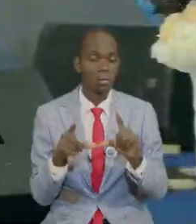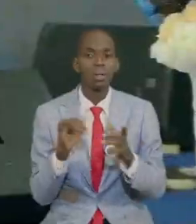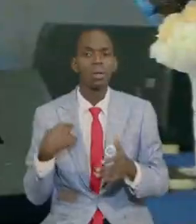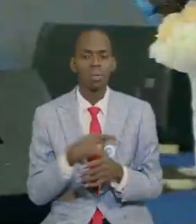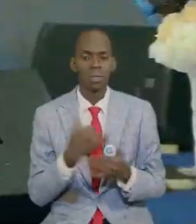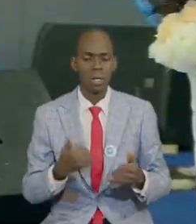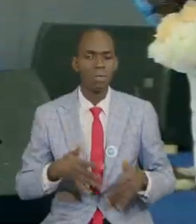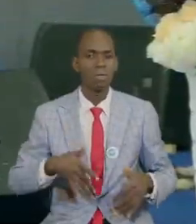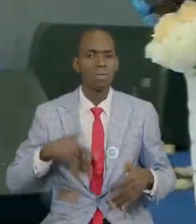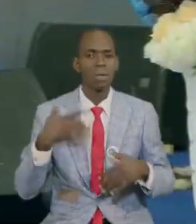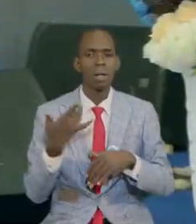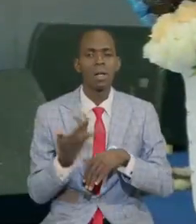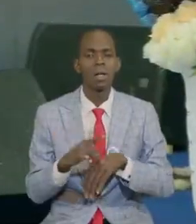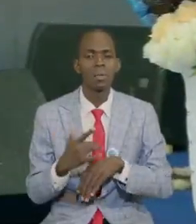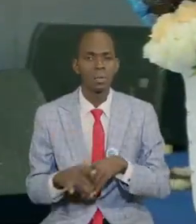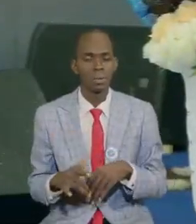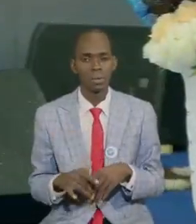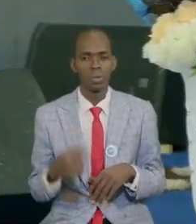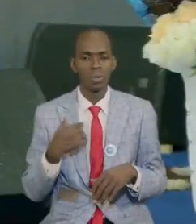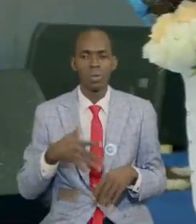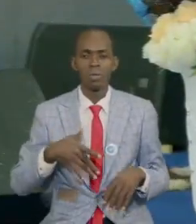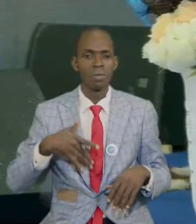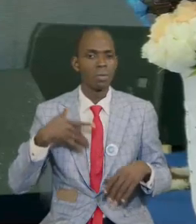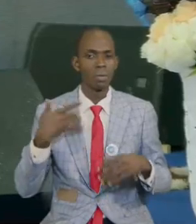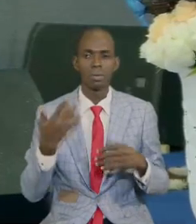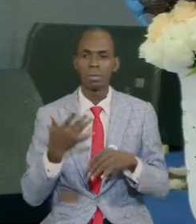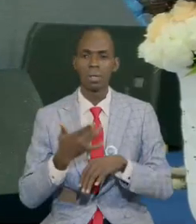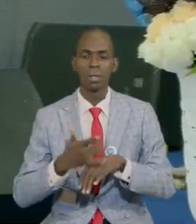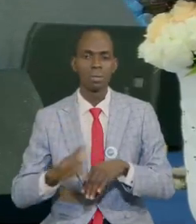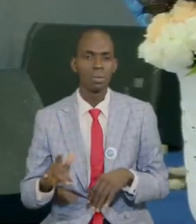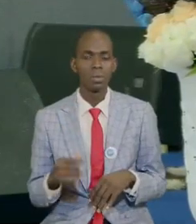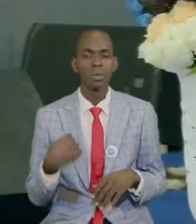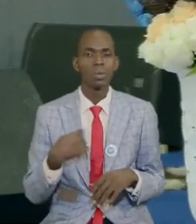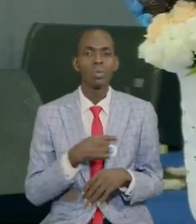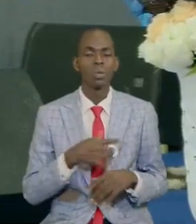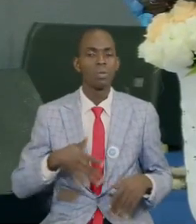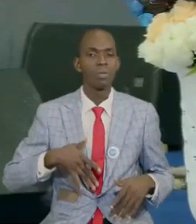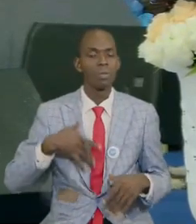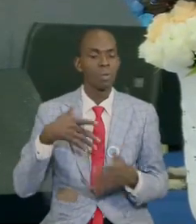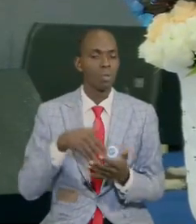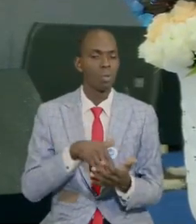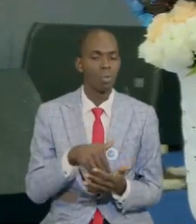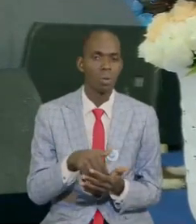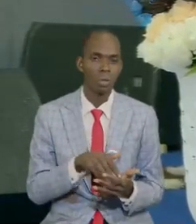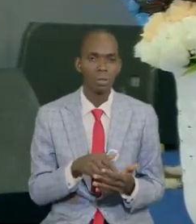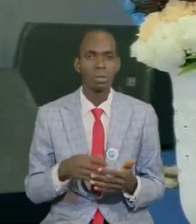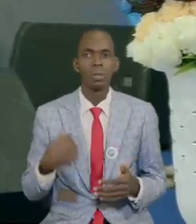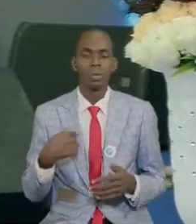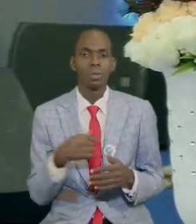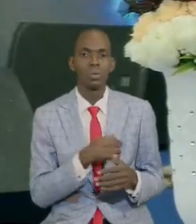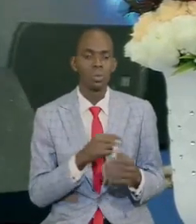nous sommes vides. We feel empty. Nous nous sentons complètement vidés. We feel weak. Nous nous sentons faibles. We look at